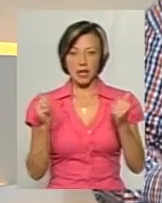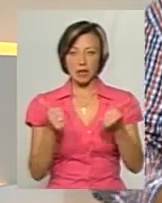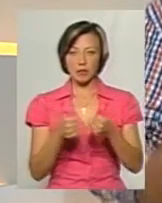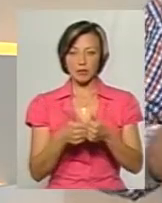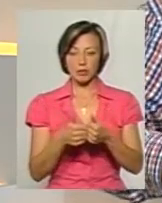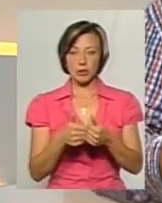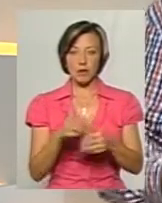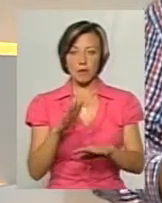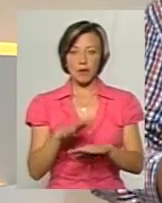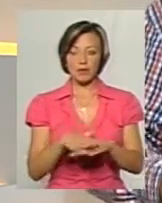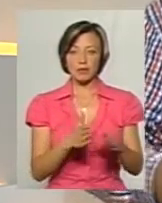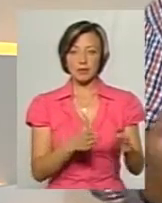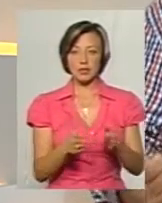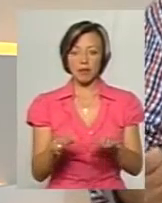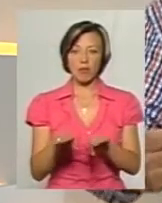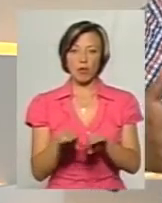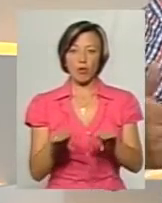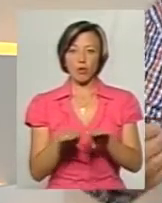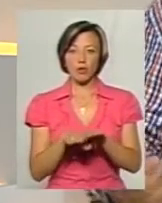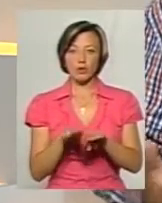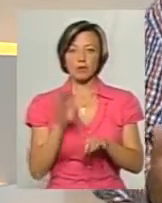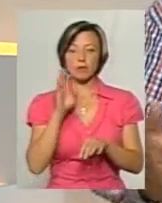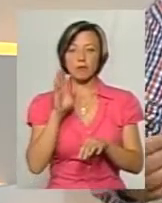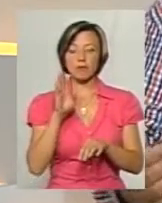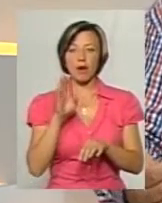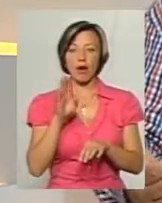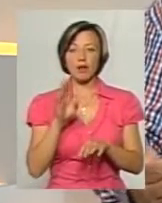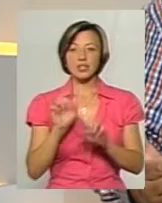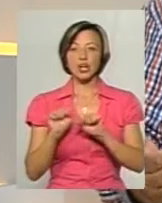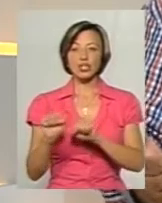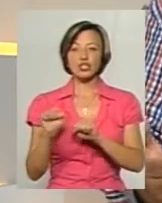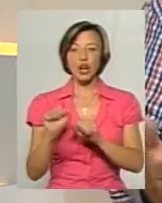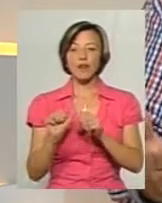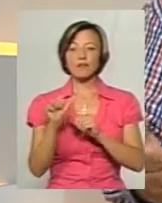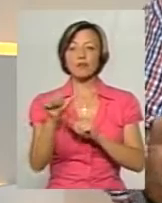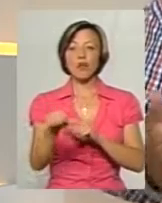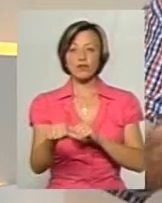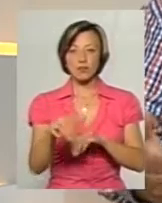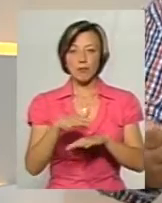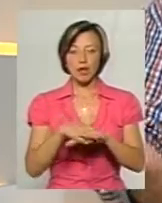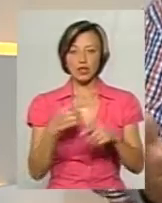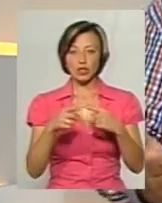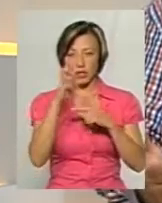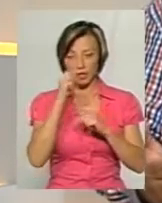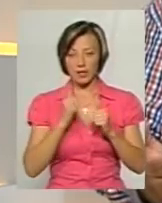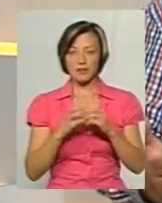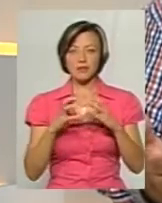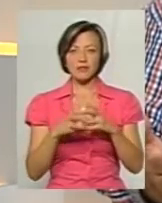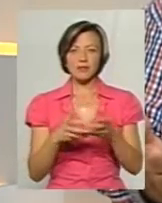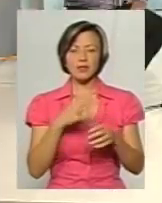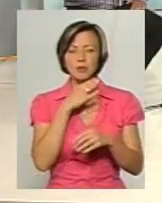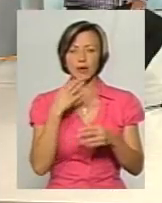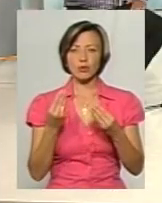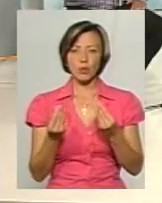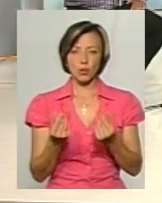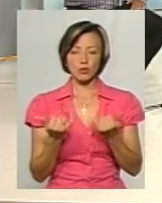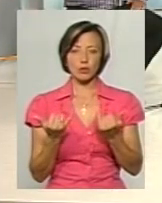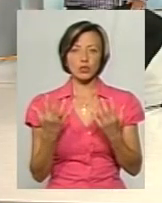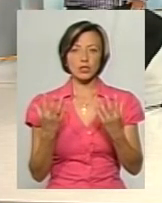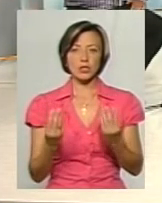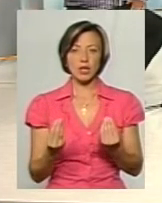нібито українські банки від зовнішніх банків інших країн. Тому що в світі надзвичайно багато коштів. На сьогоднішній